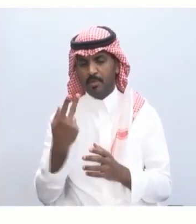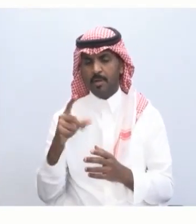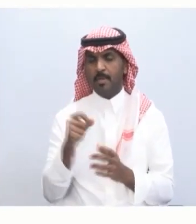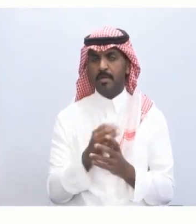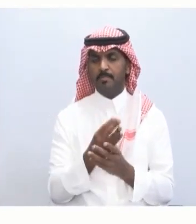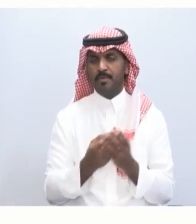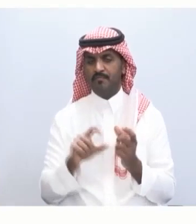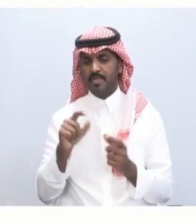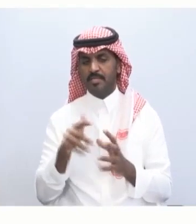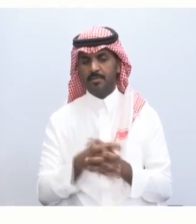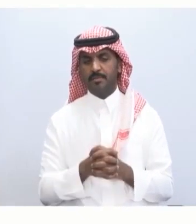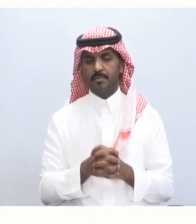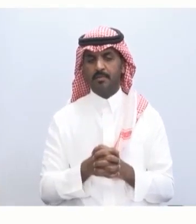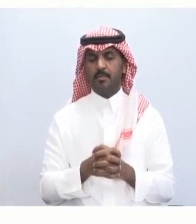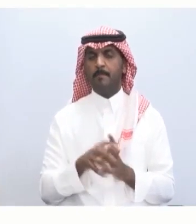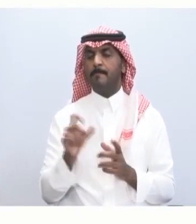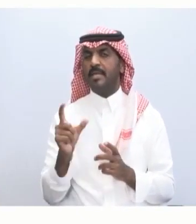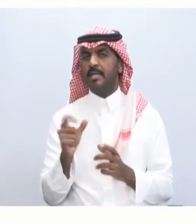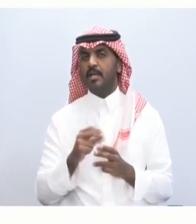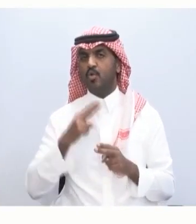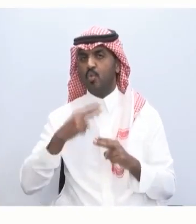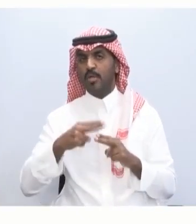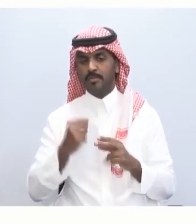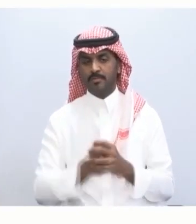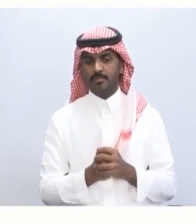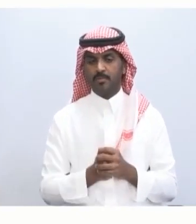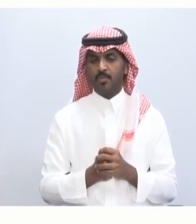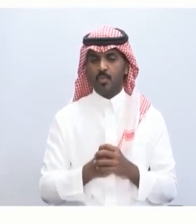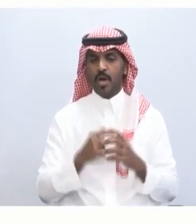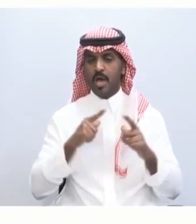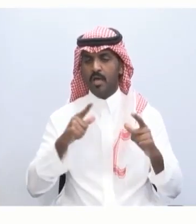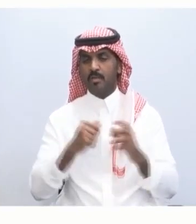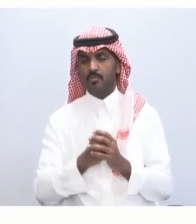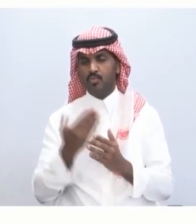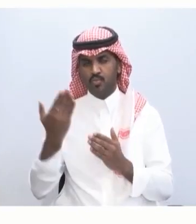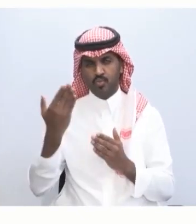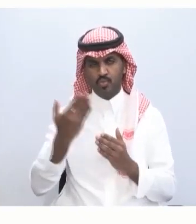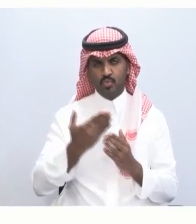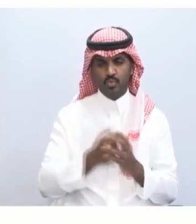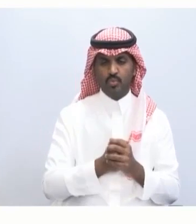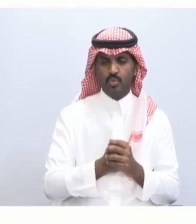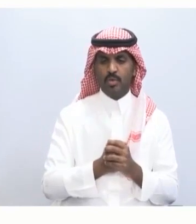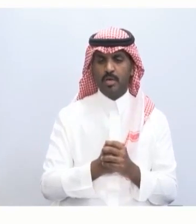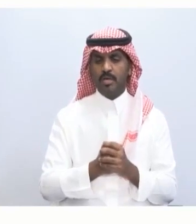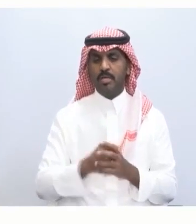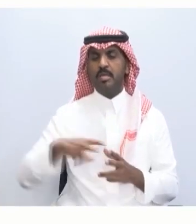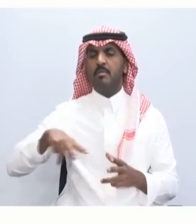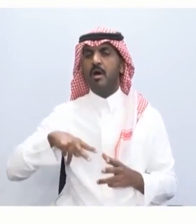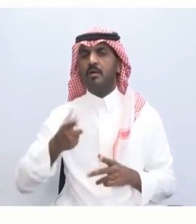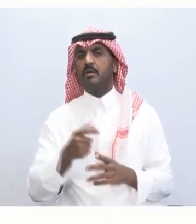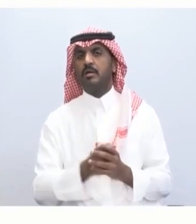الرحمن بن فيصل من الكويت واعلن نزوله عن الاماره